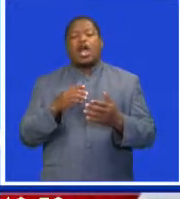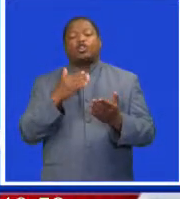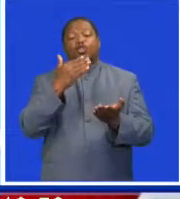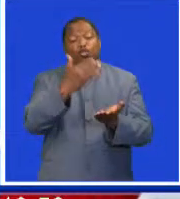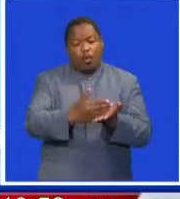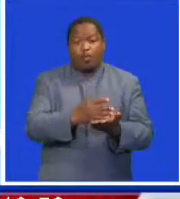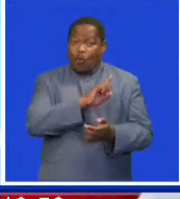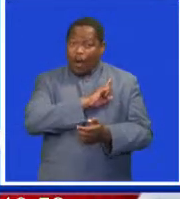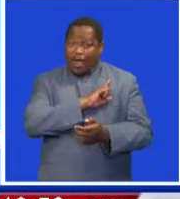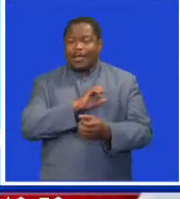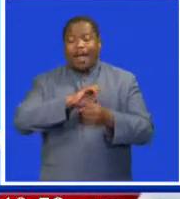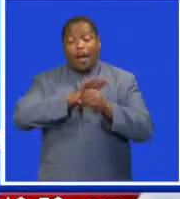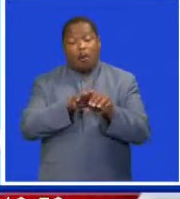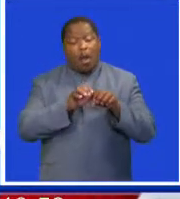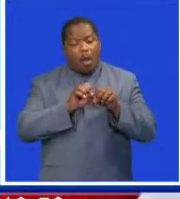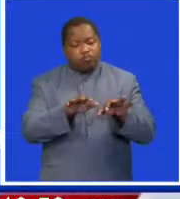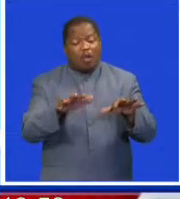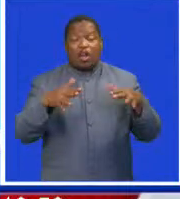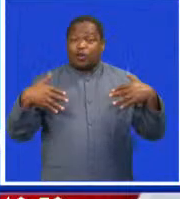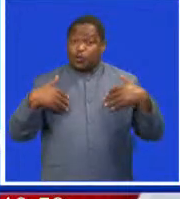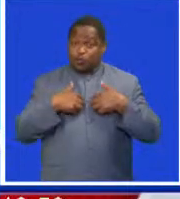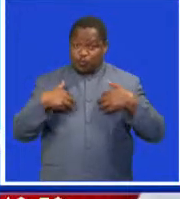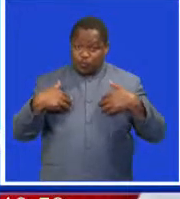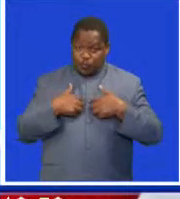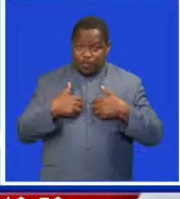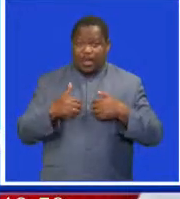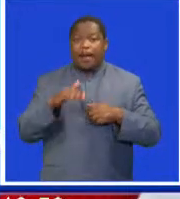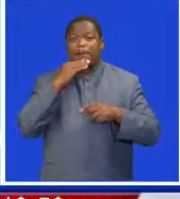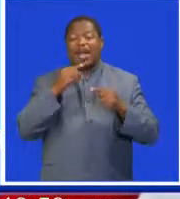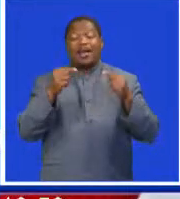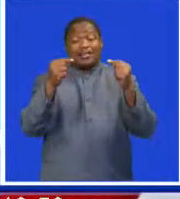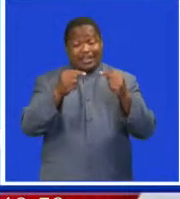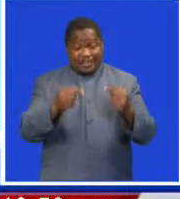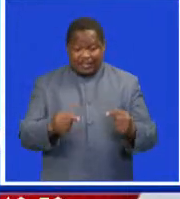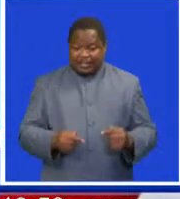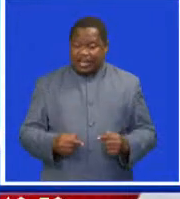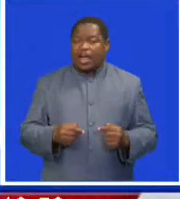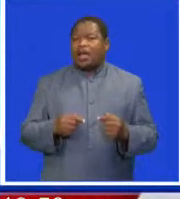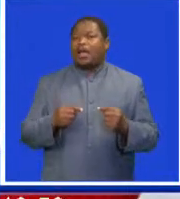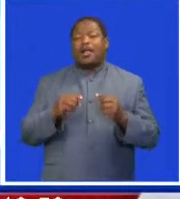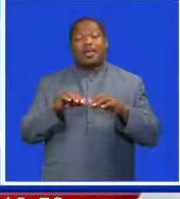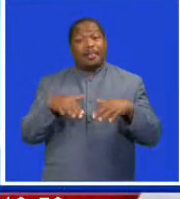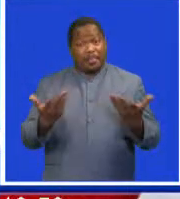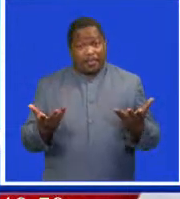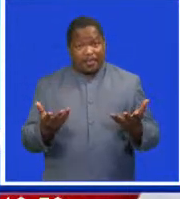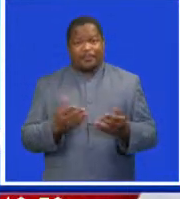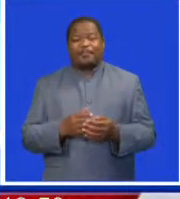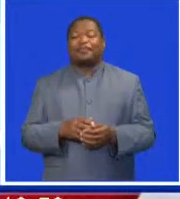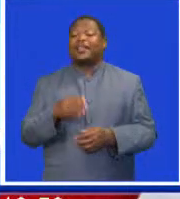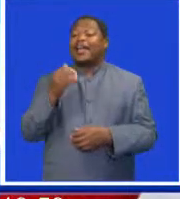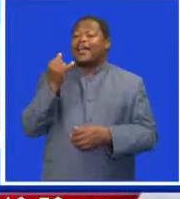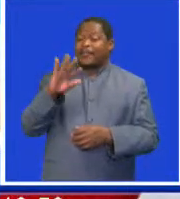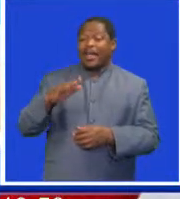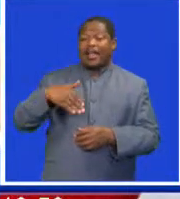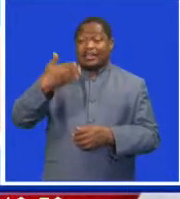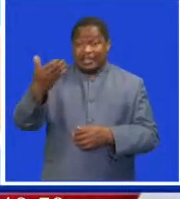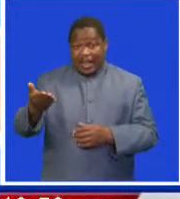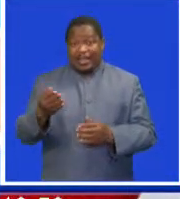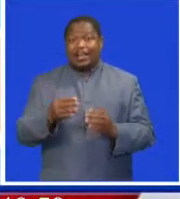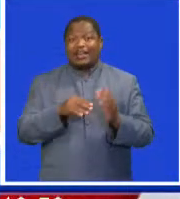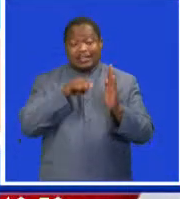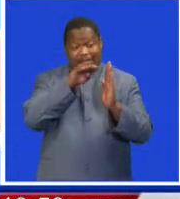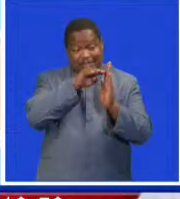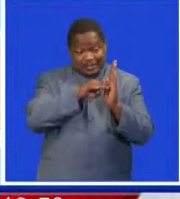imidlalo. Kuma kwemidlalo kuyakusho lokuthi naseyiphinze seyibuye imidlalo kumbe sesikulenye isizinini, cha kuchubeka yona